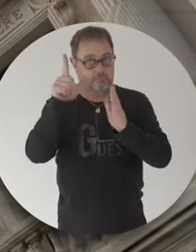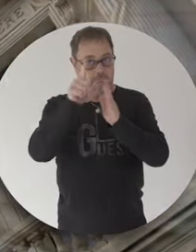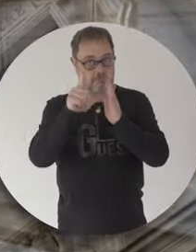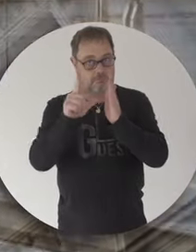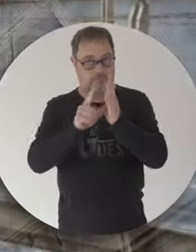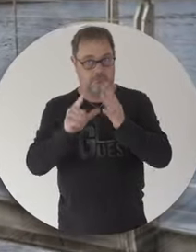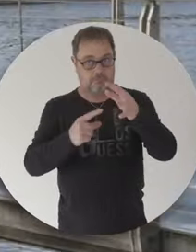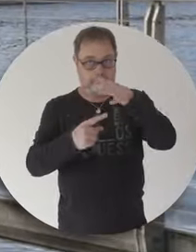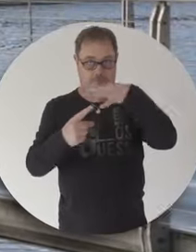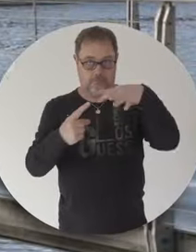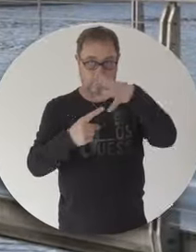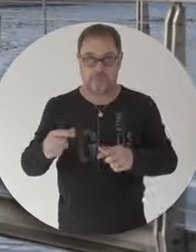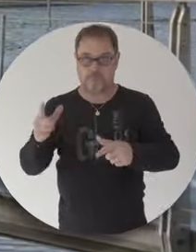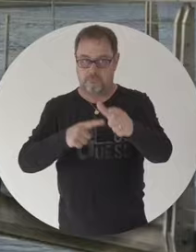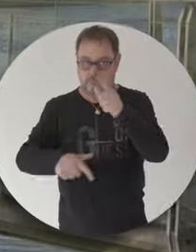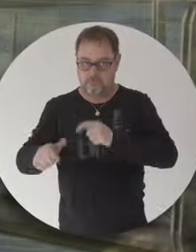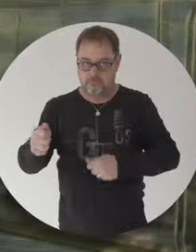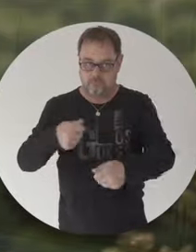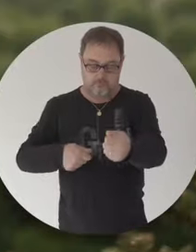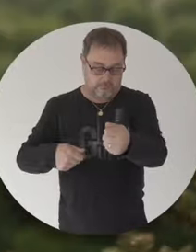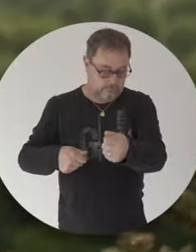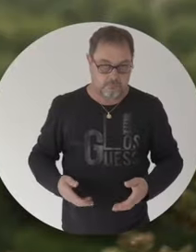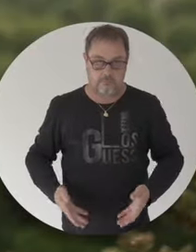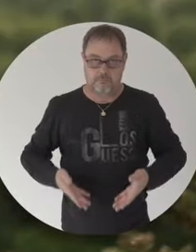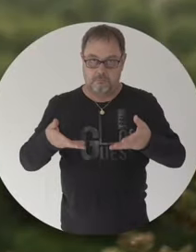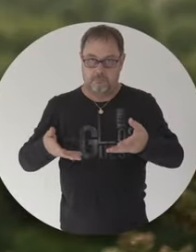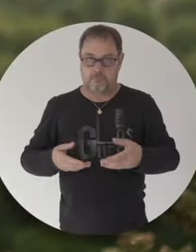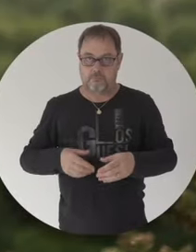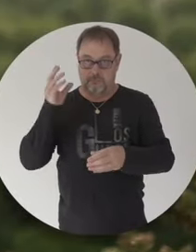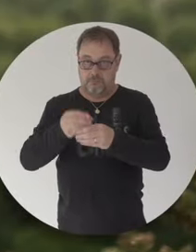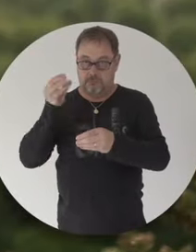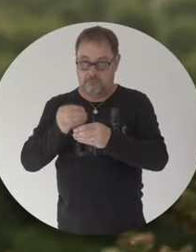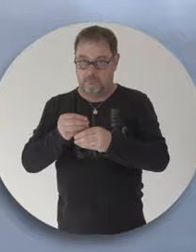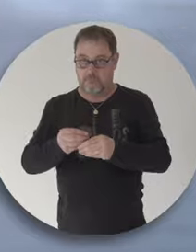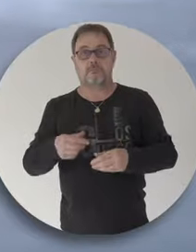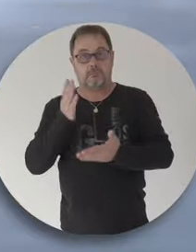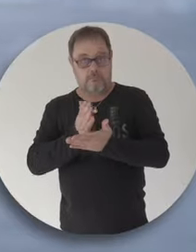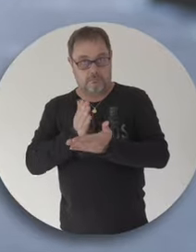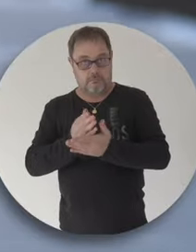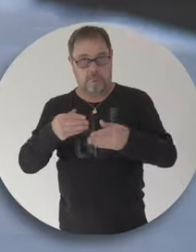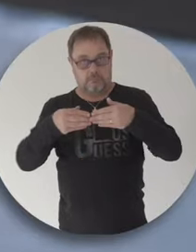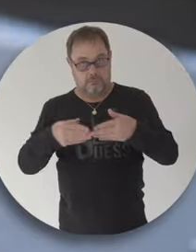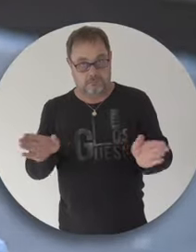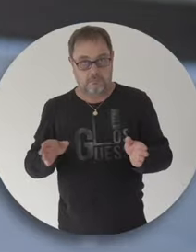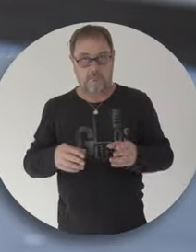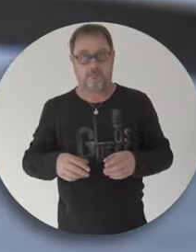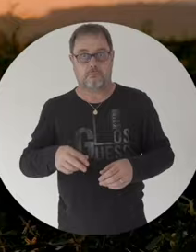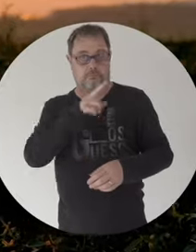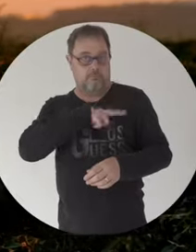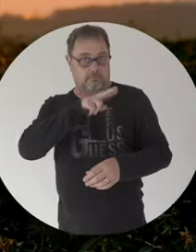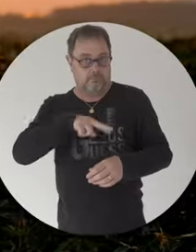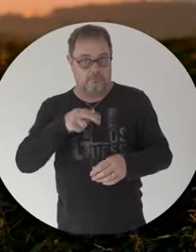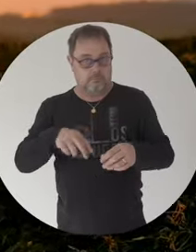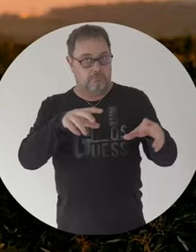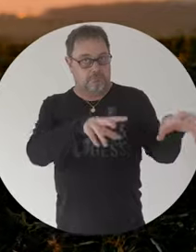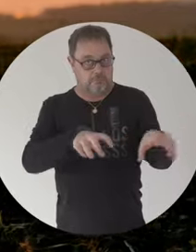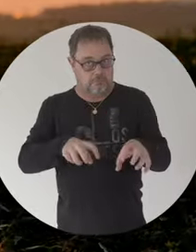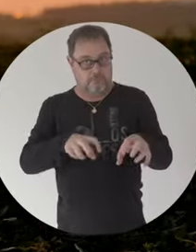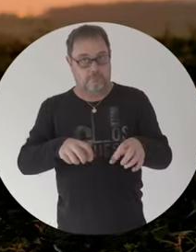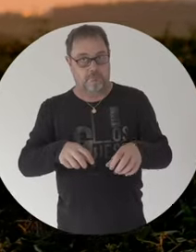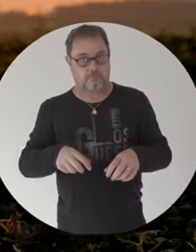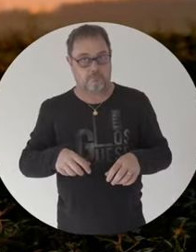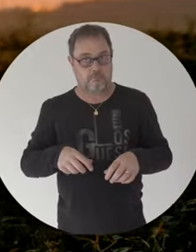et économiques. Ensemble, nous avons poussé l'apprentissage, nous avons dédoublé les classes, nous avons amélioré